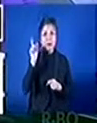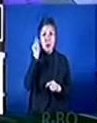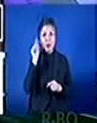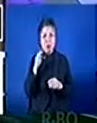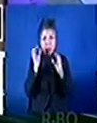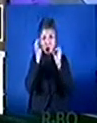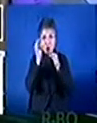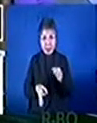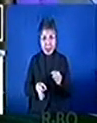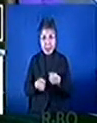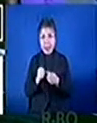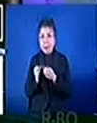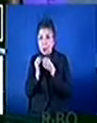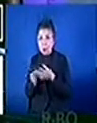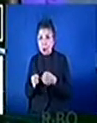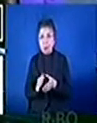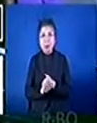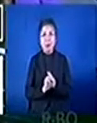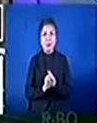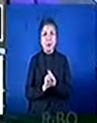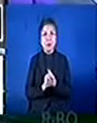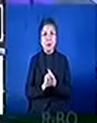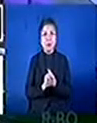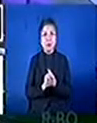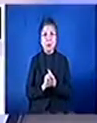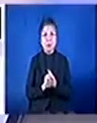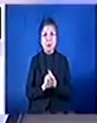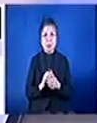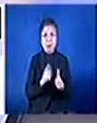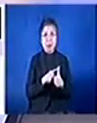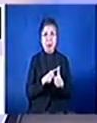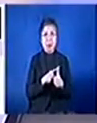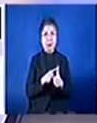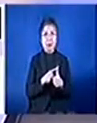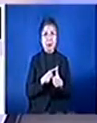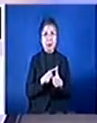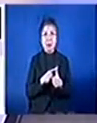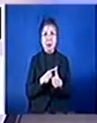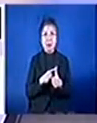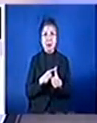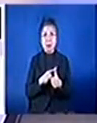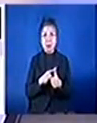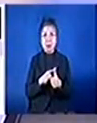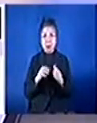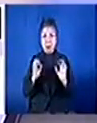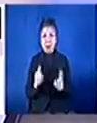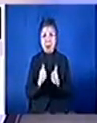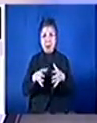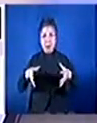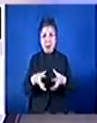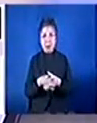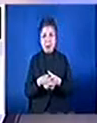bidang pendidikan 2 yang utama. Pertama, pendidikan tuntas